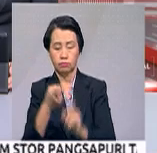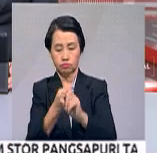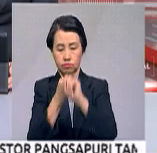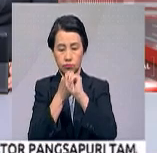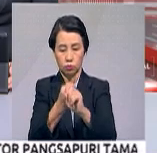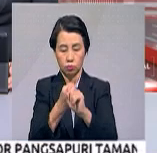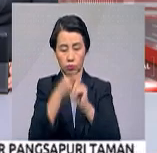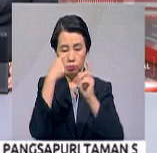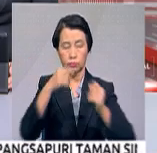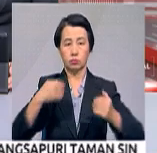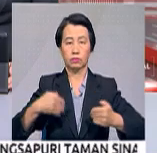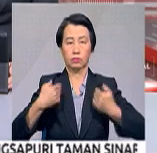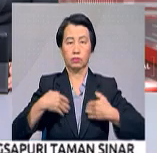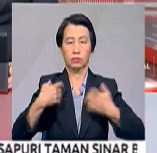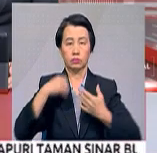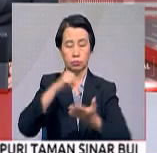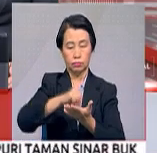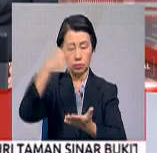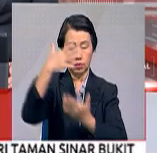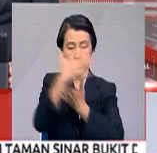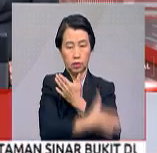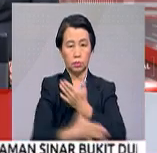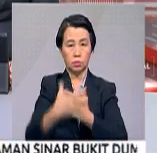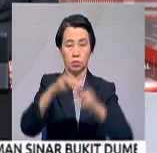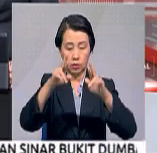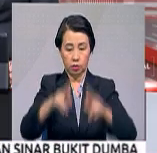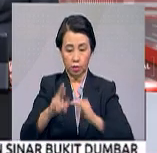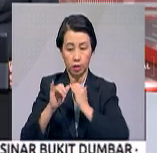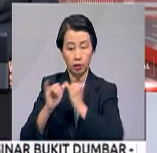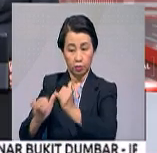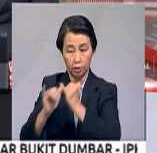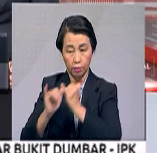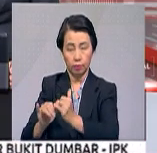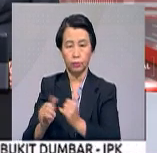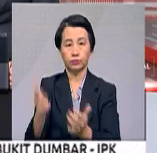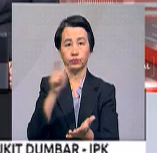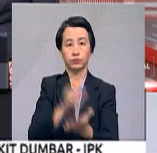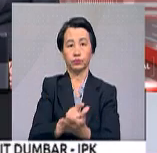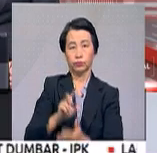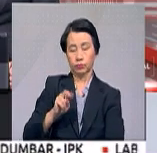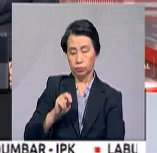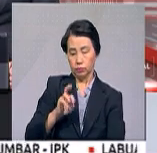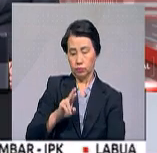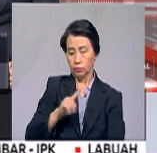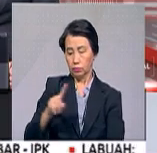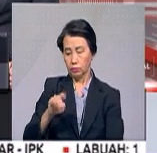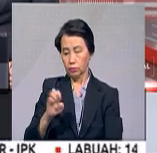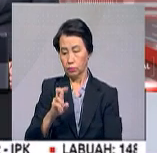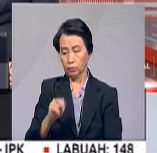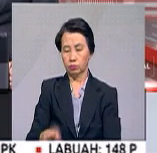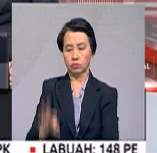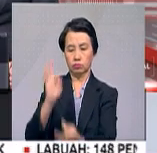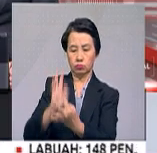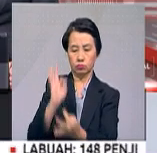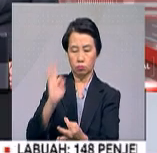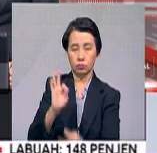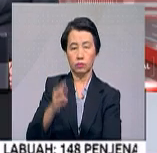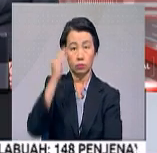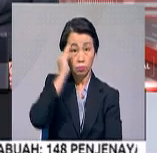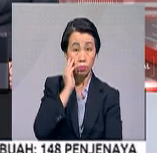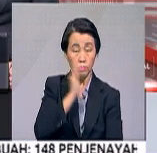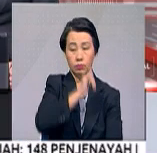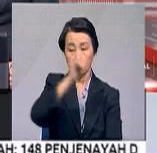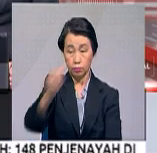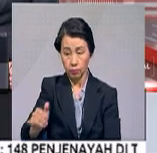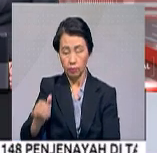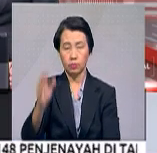demi kesejahteraan dan kemakmuran negara dan rakyat bersama. Laporan wartawan Nur Zian Ibrahim berhubung signifikan kehadiran Tun Dr. Mahathir